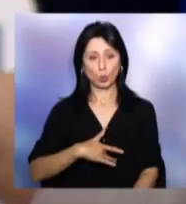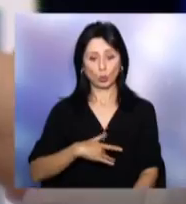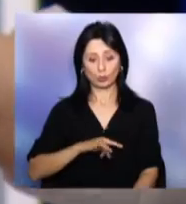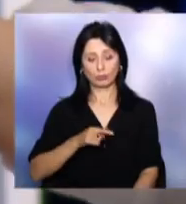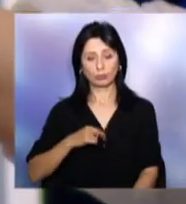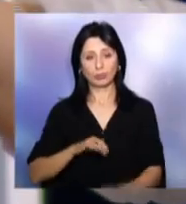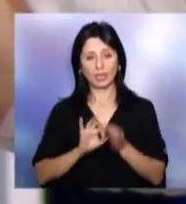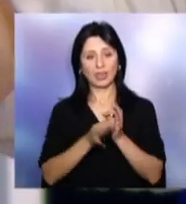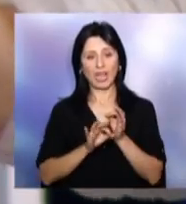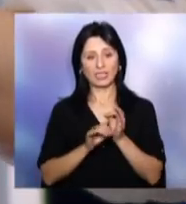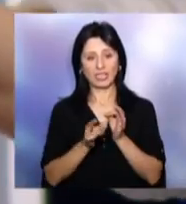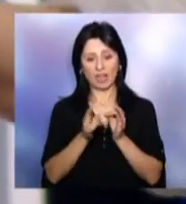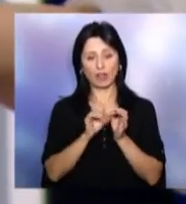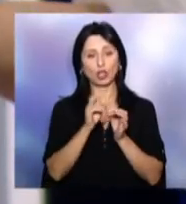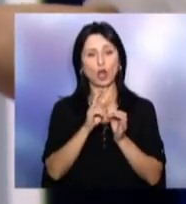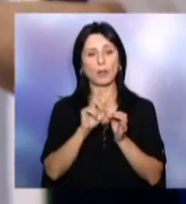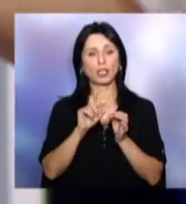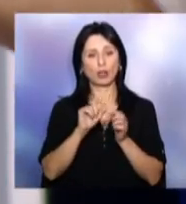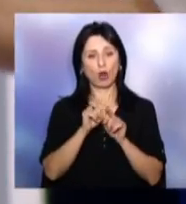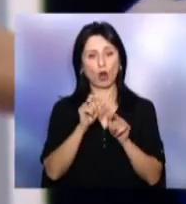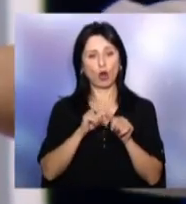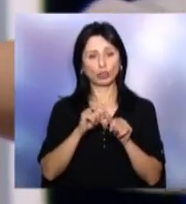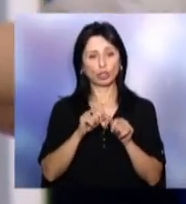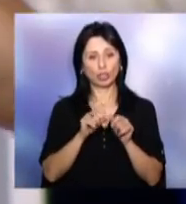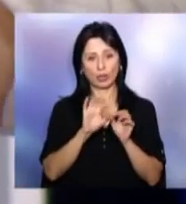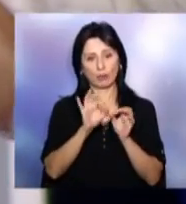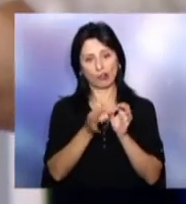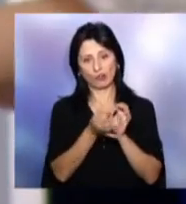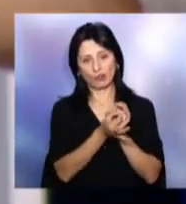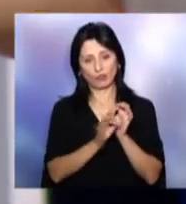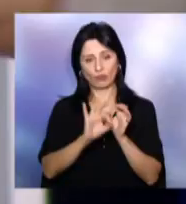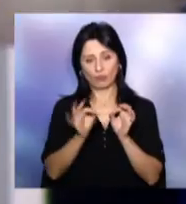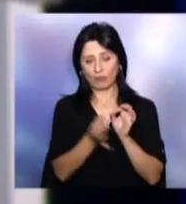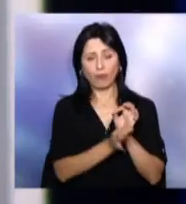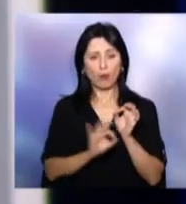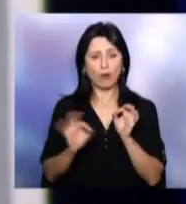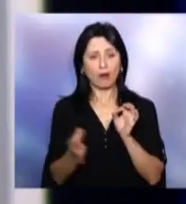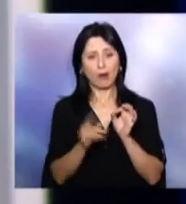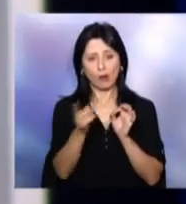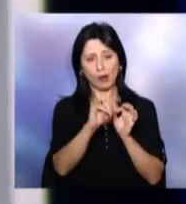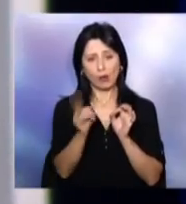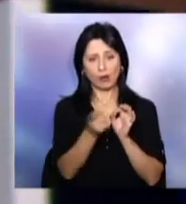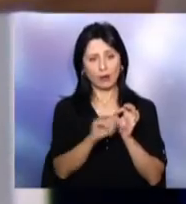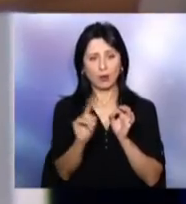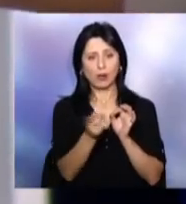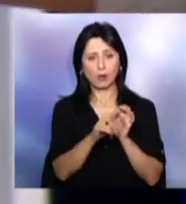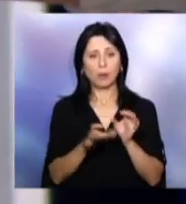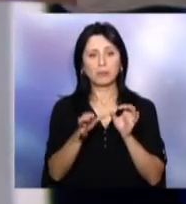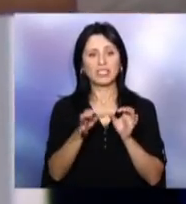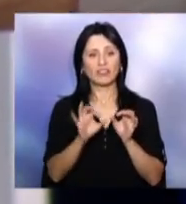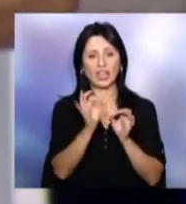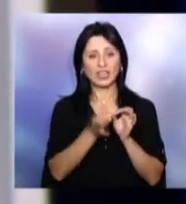გადაედინება წვრილნაწლავში, კერძოდ 12 გოჯანაწლავში, შემდეგ მლივნაწლავში, თეძოსნაწლავში, გადადის უკვე